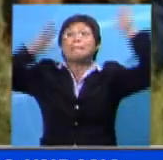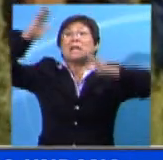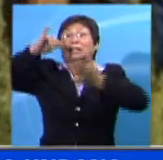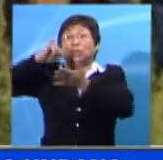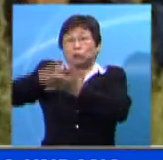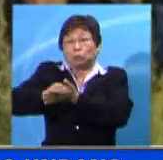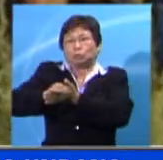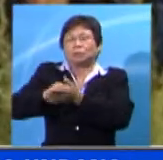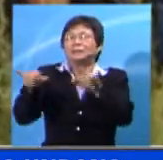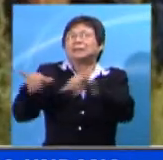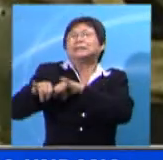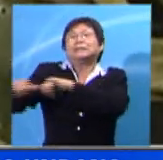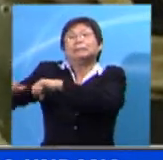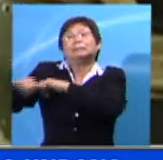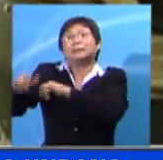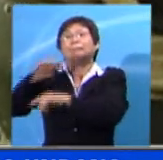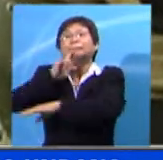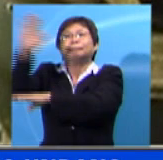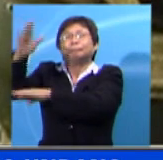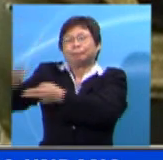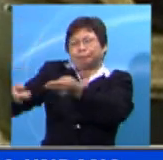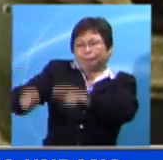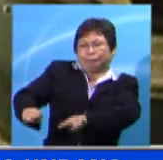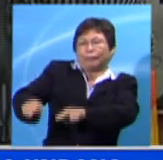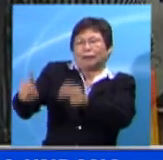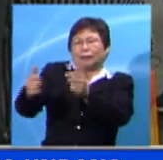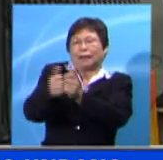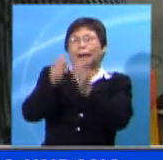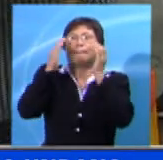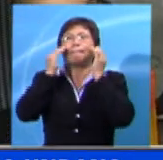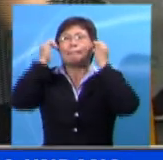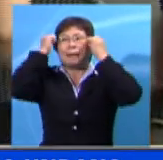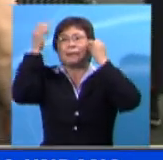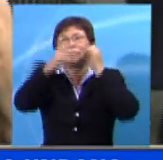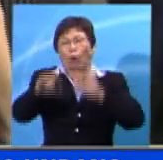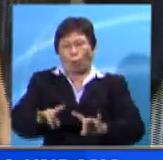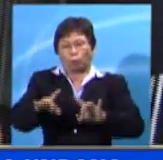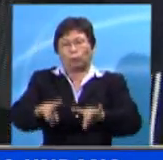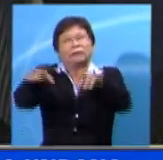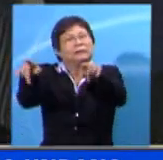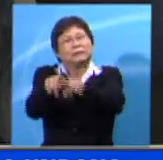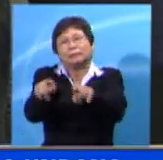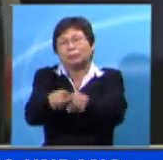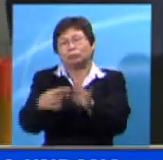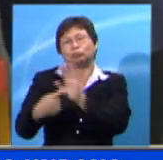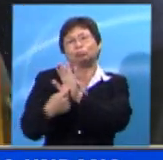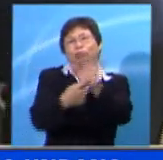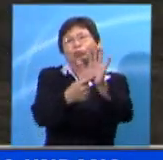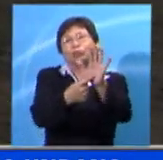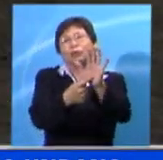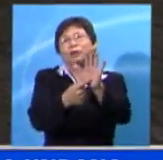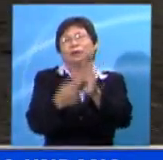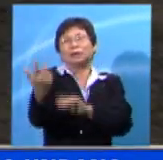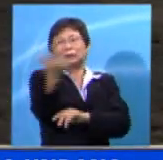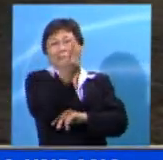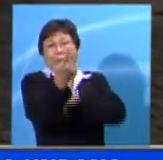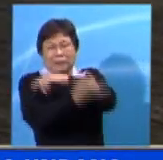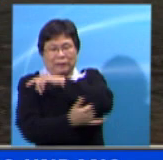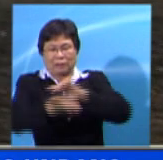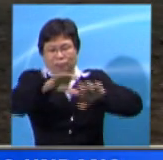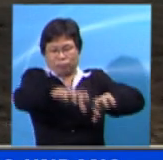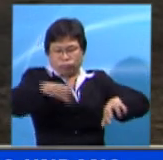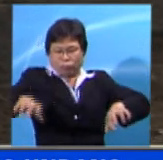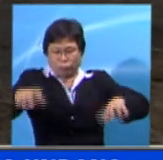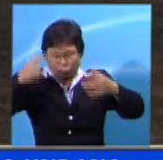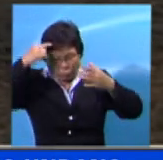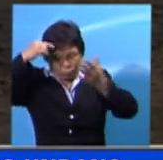itu sama dengan perjanjian yang ditandatangani Dengan Belanda dan Australia ia memperlihatkan bahawa tiga negara telah